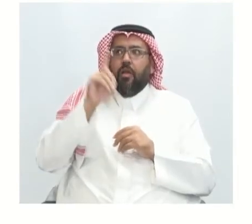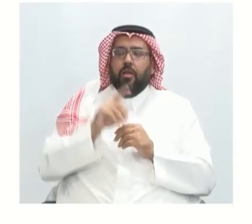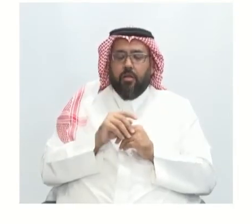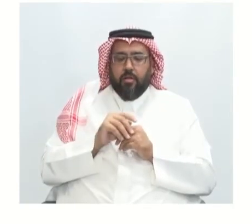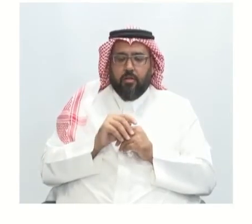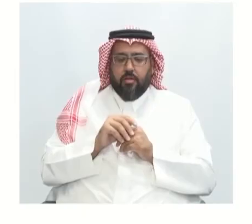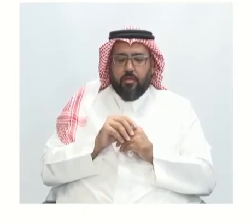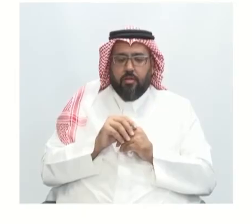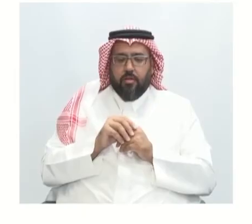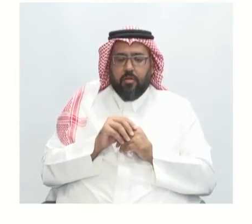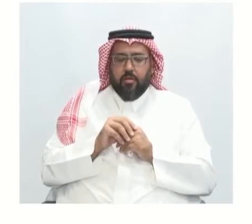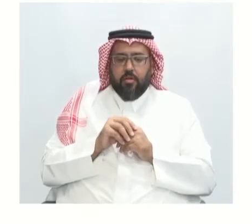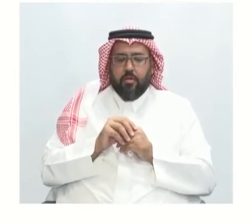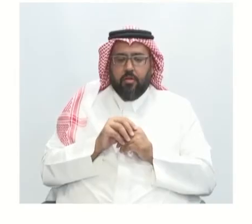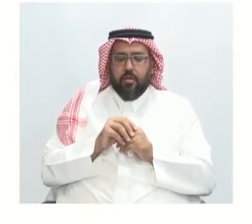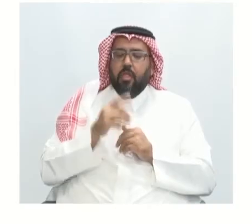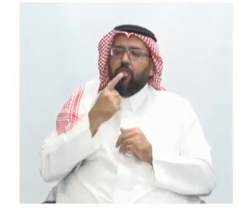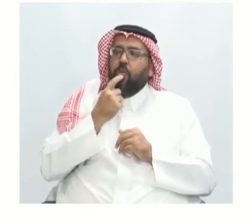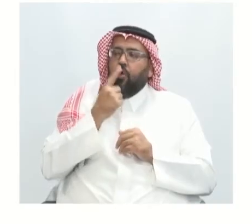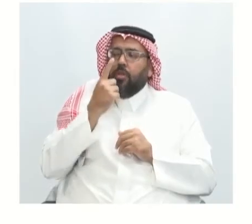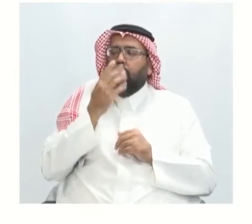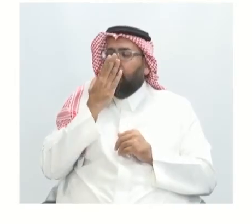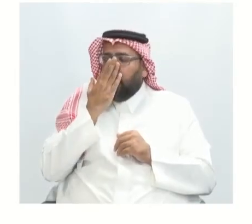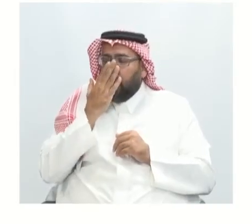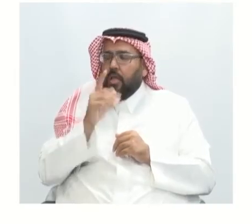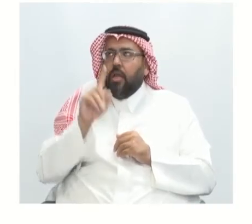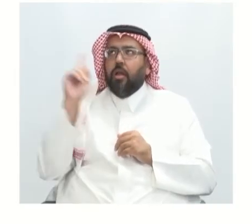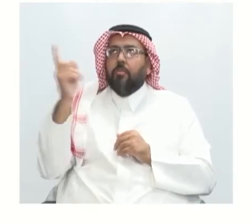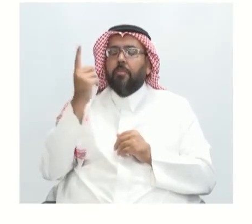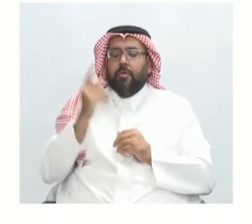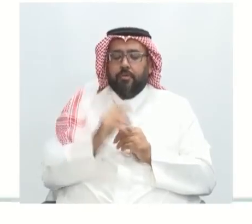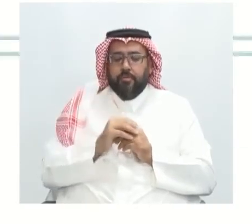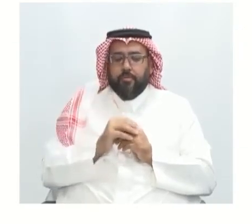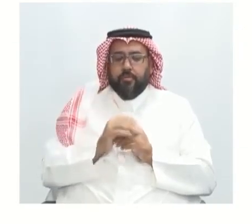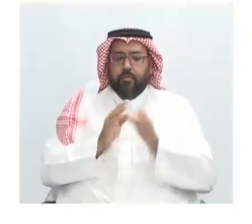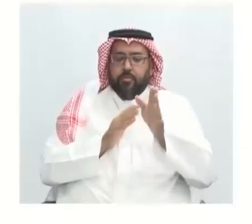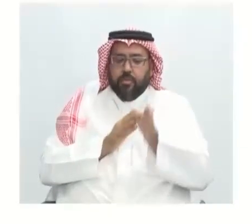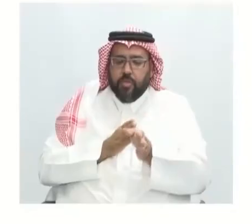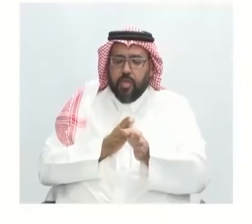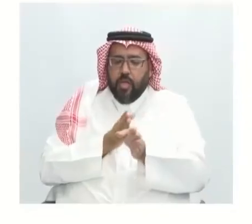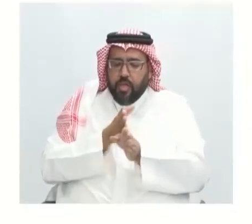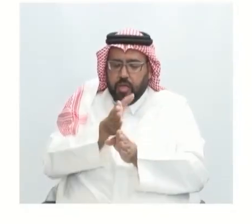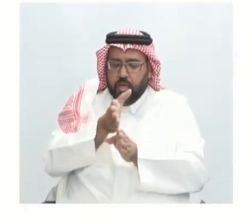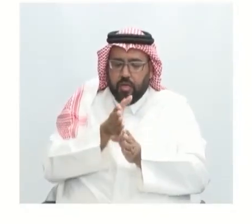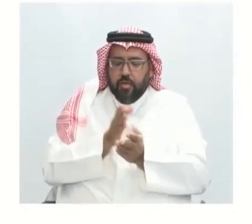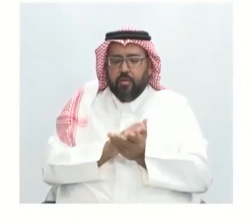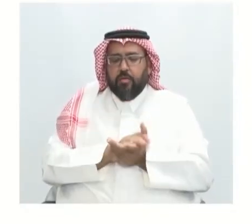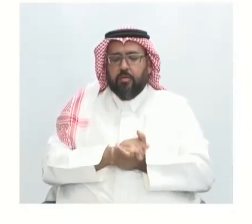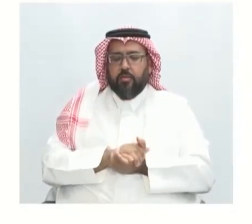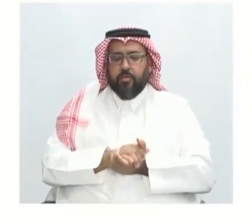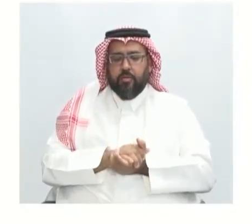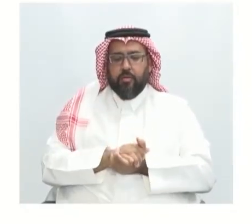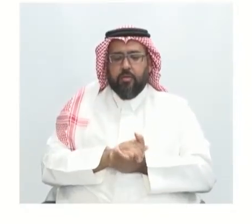ان لم يصيبه في دينه كتوحيده وطاعته لربه جل وعلا واستقامته على دينه